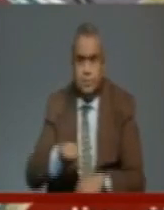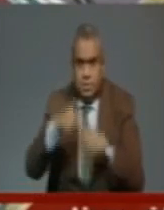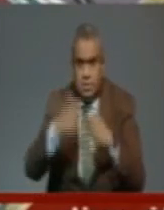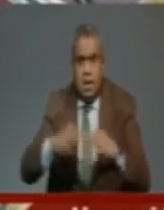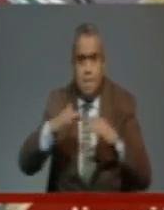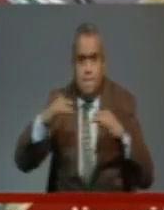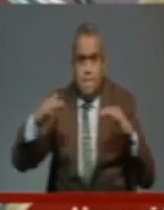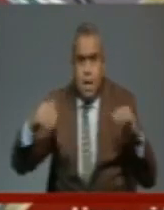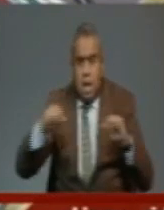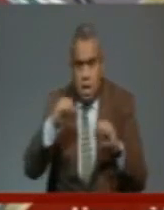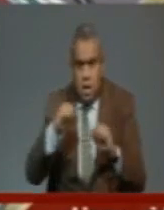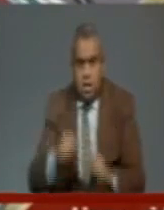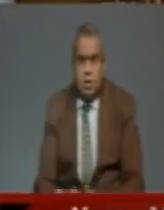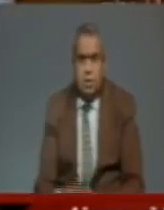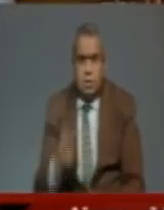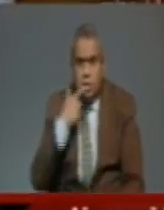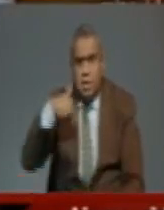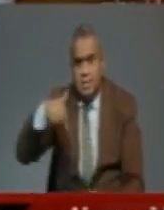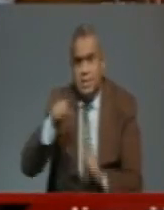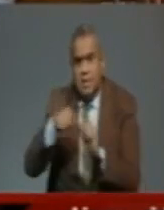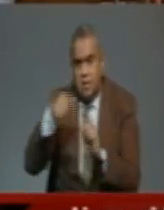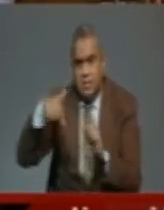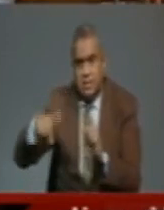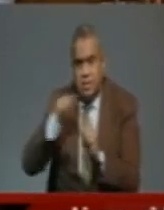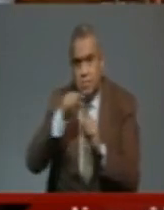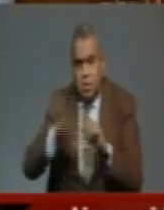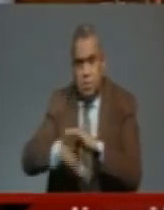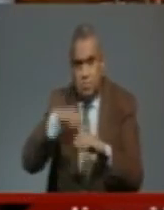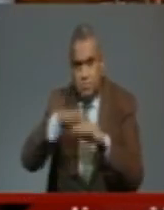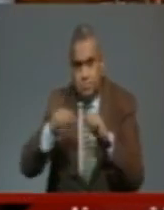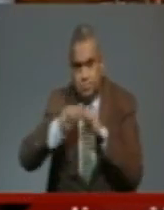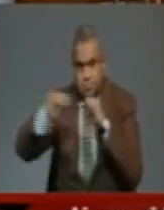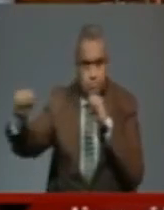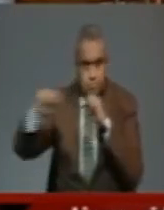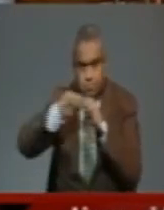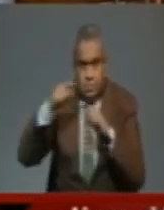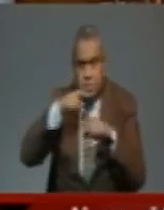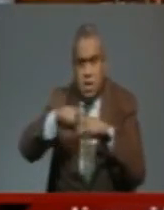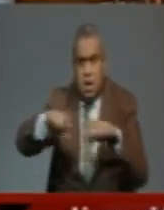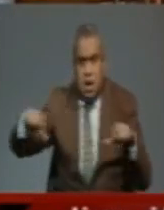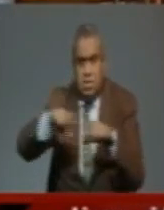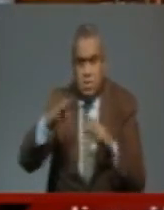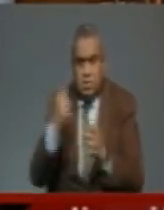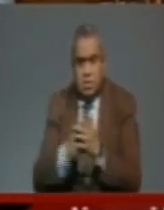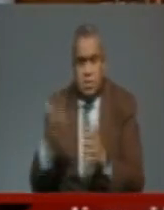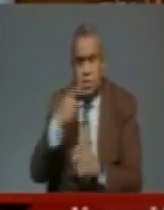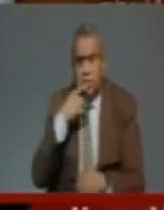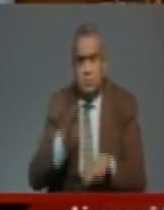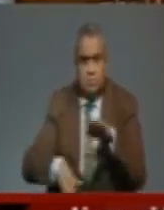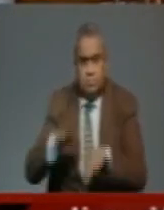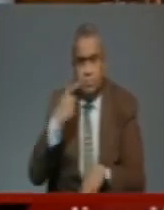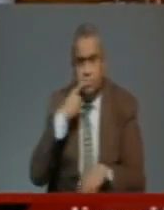يا فندم دلوقتي 6.6 كيلومتر طولي ارصفه عشان يبقى عندنا 13 تقريبا نص